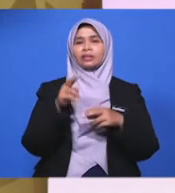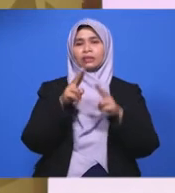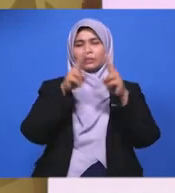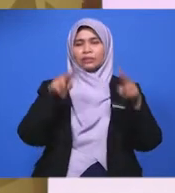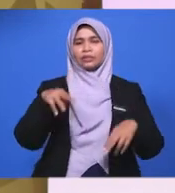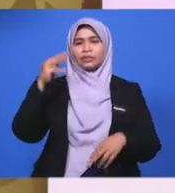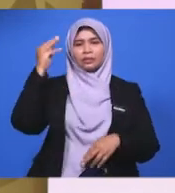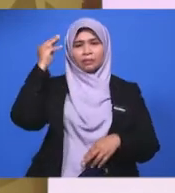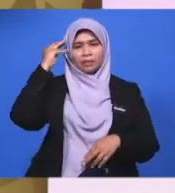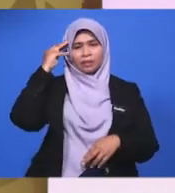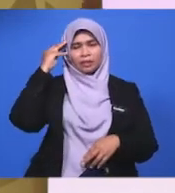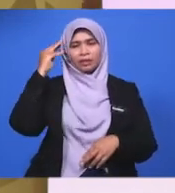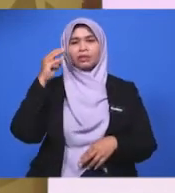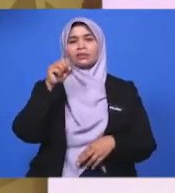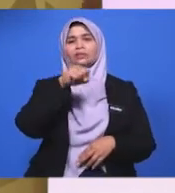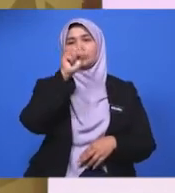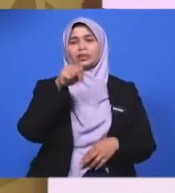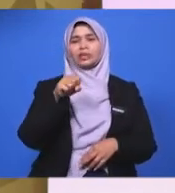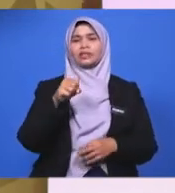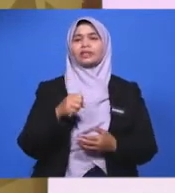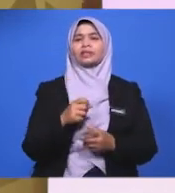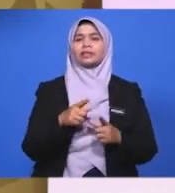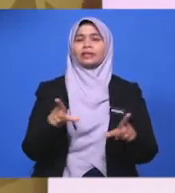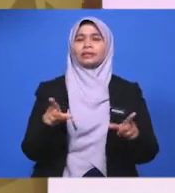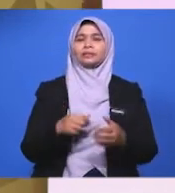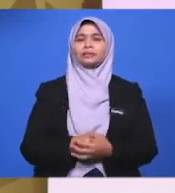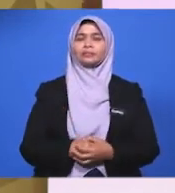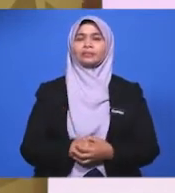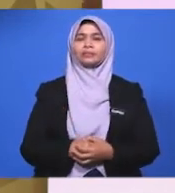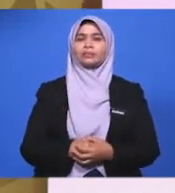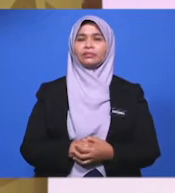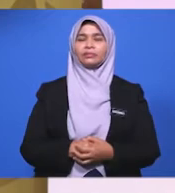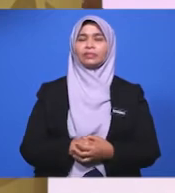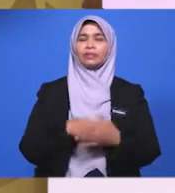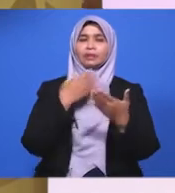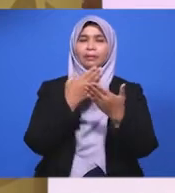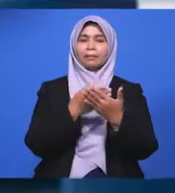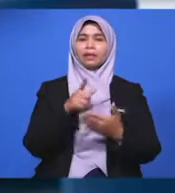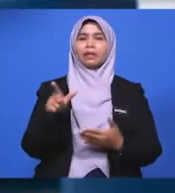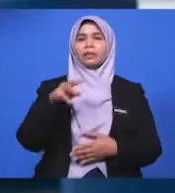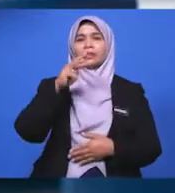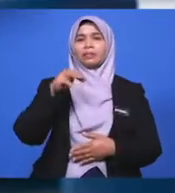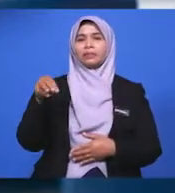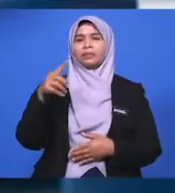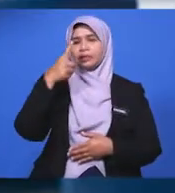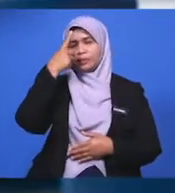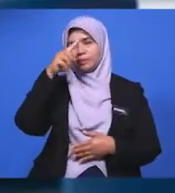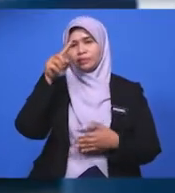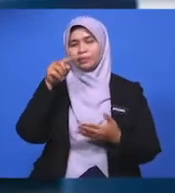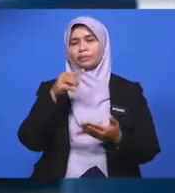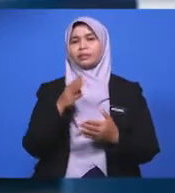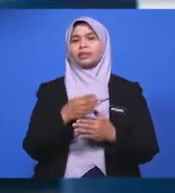minda untuk soalan subjektif pula. Baiklah murid-murid, untuk sesi